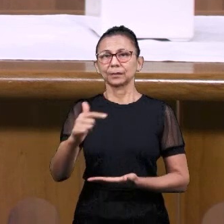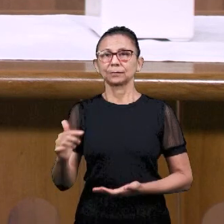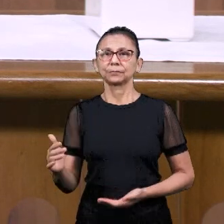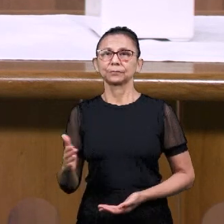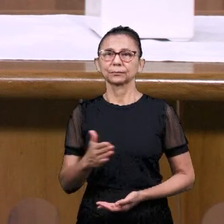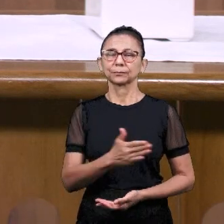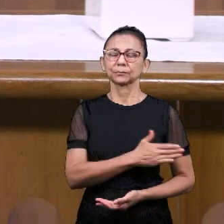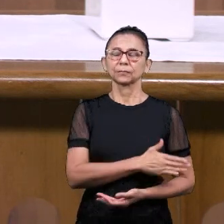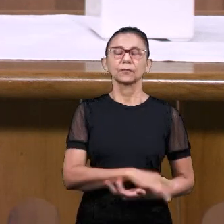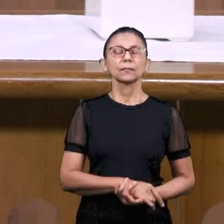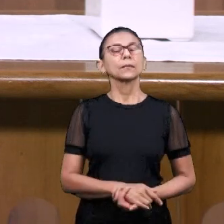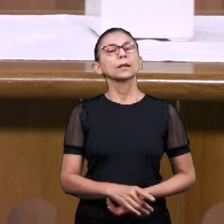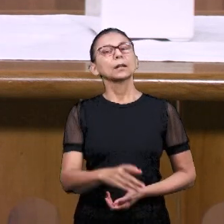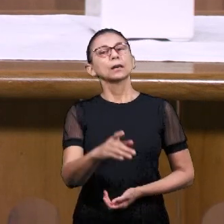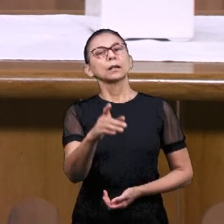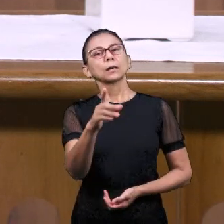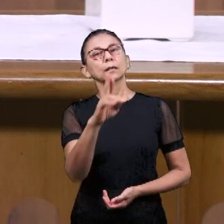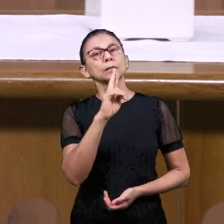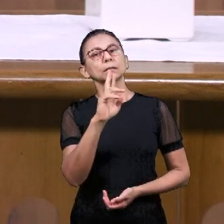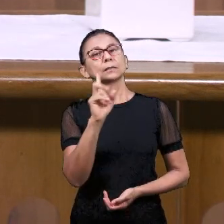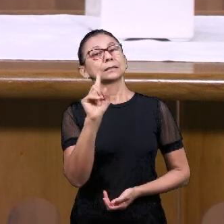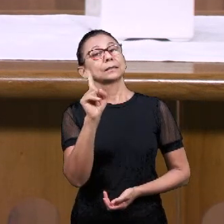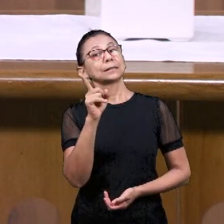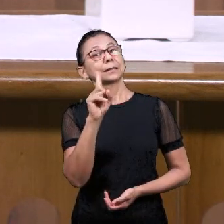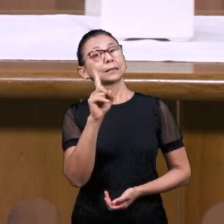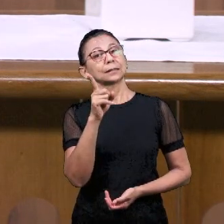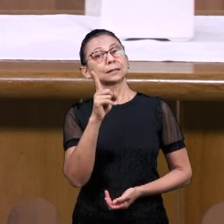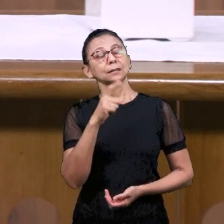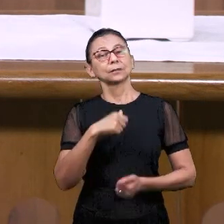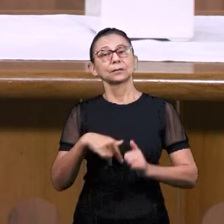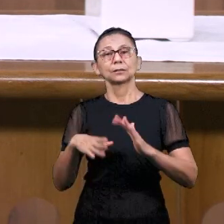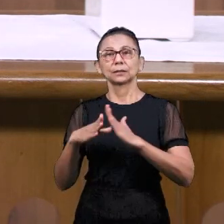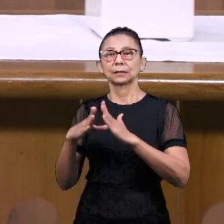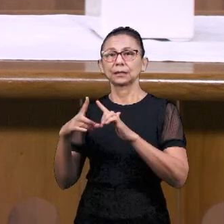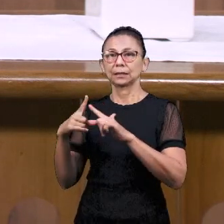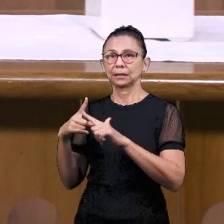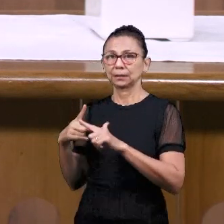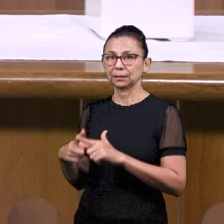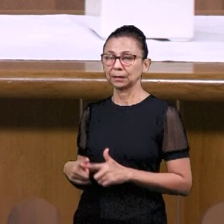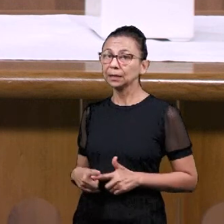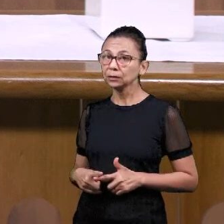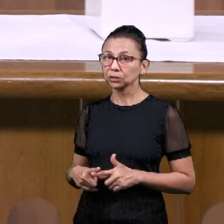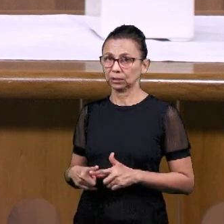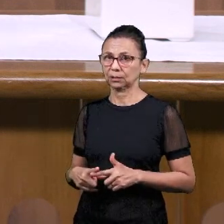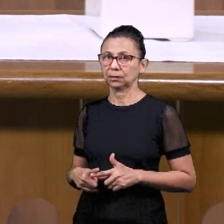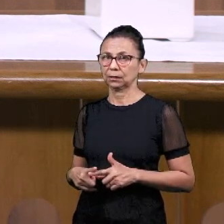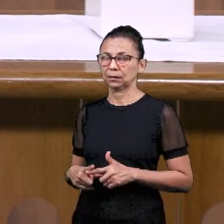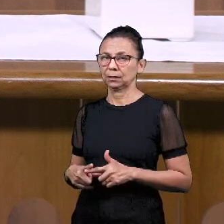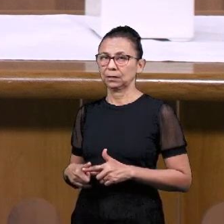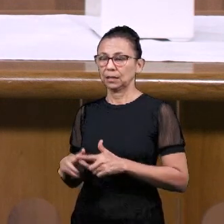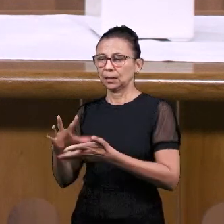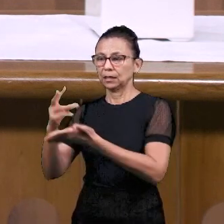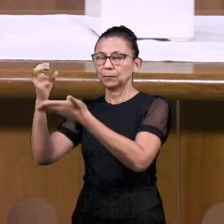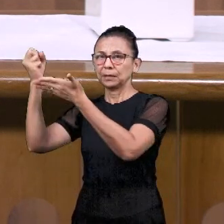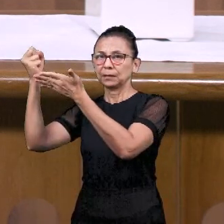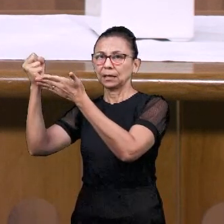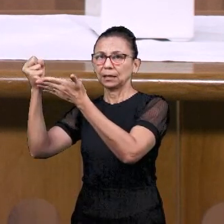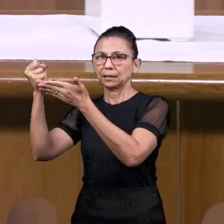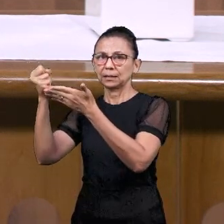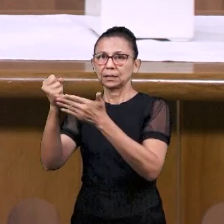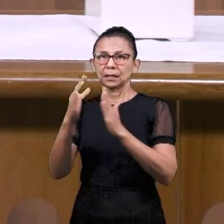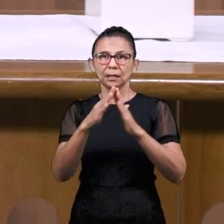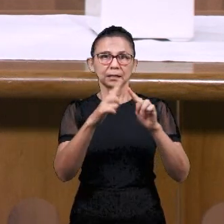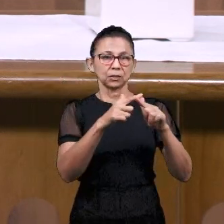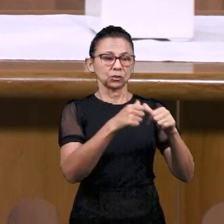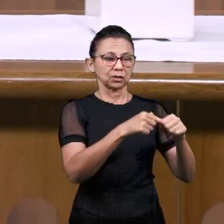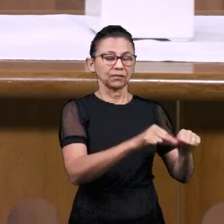vérité, l'Église qui ne sera pas enlevée avant la grande tribulation, elle n'aura plus droit à un nouvel enlèvement parce